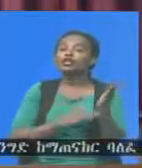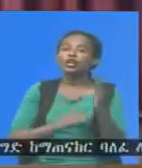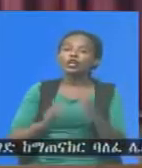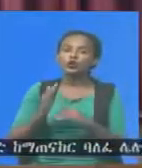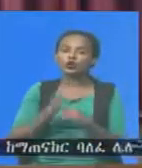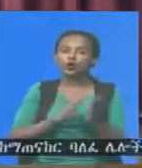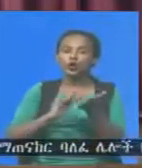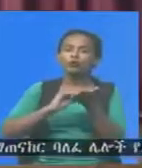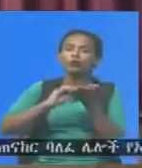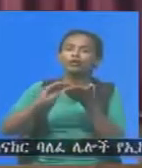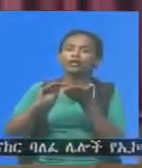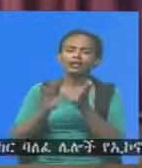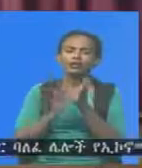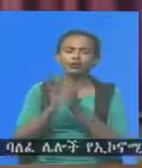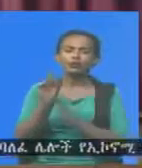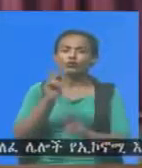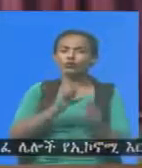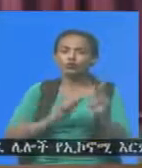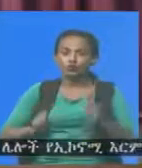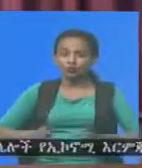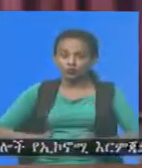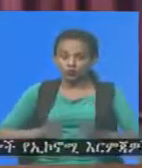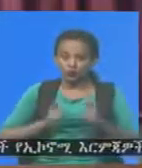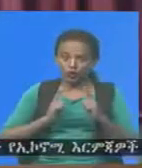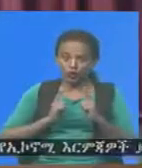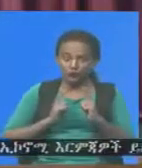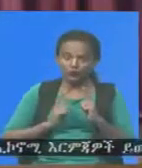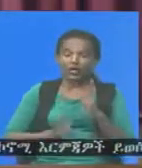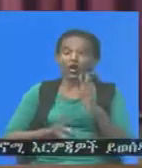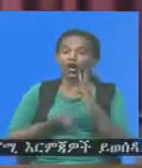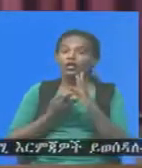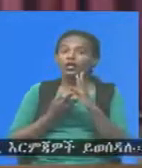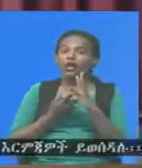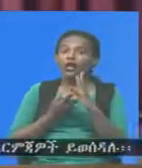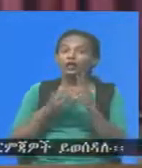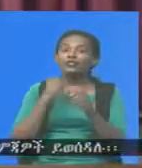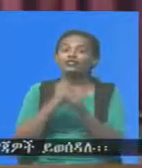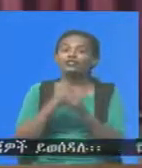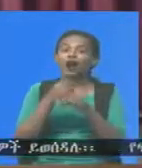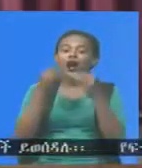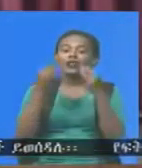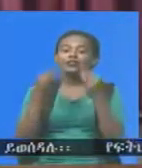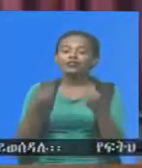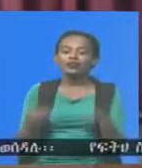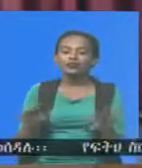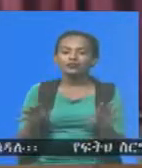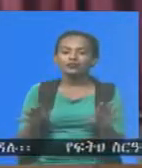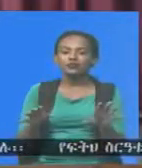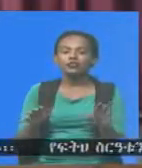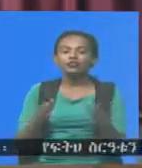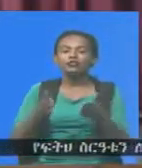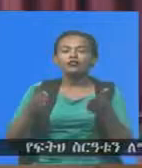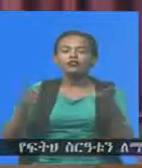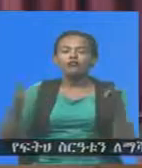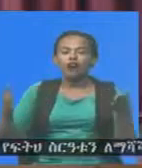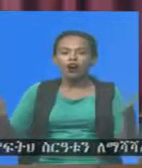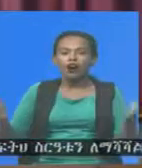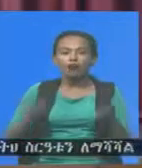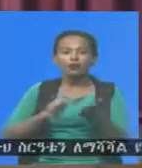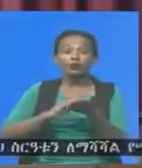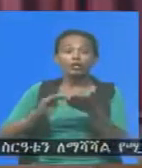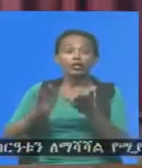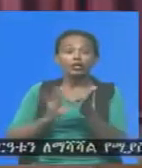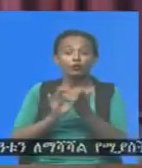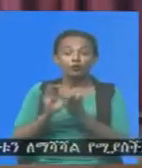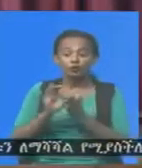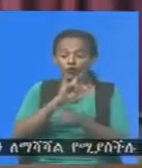በሚሊዮን የሚቆጠሩ ህዝቦች በመኖራቸው፣ አራተኛ የስራ አጥነት እየሰፋ በሚሊዮን የሚቆጠሩ